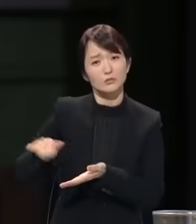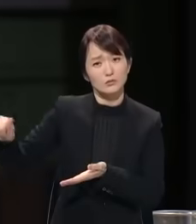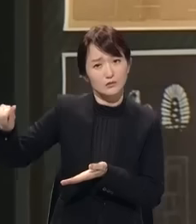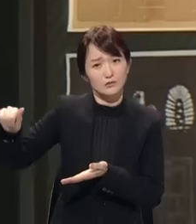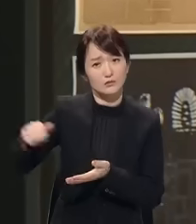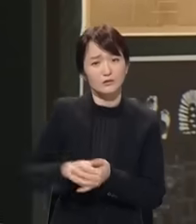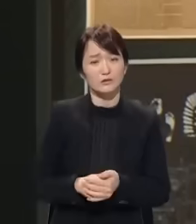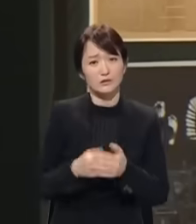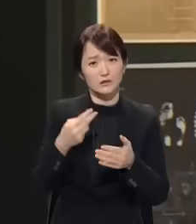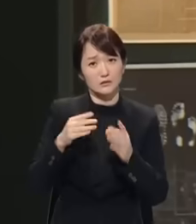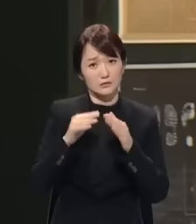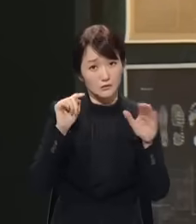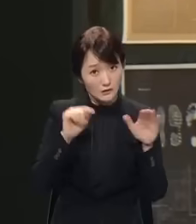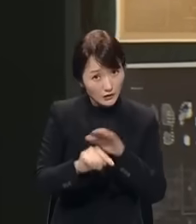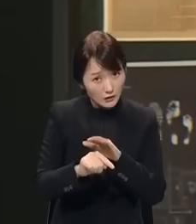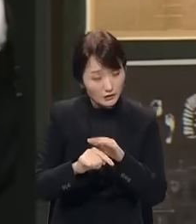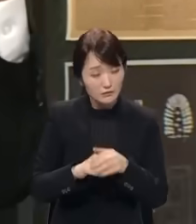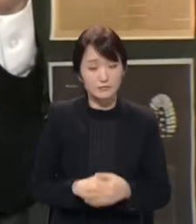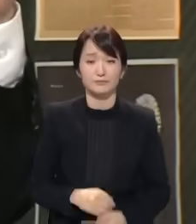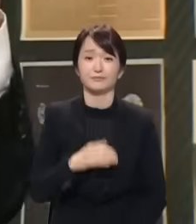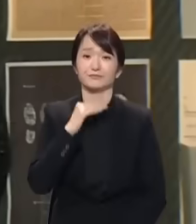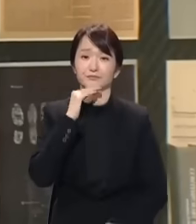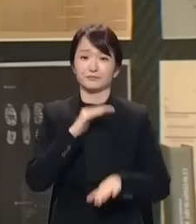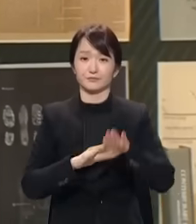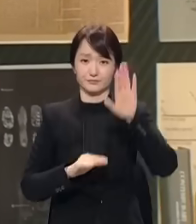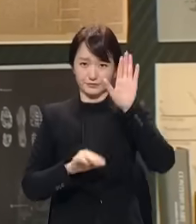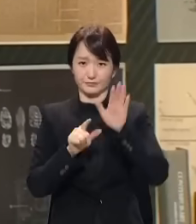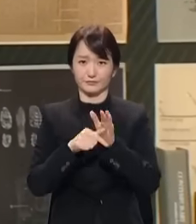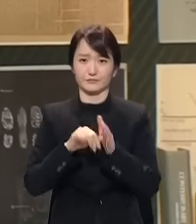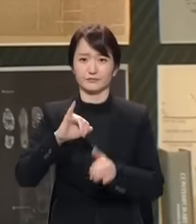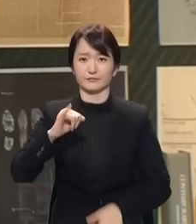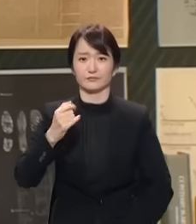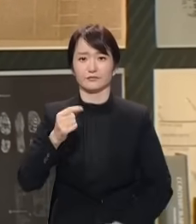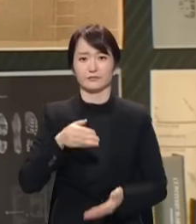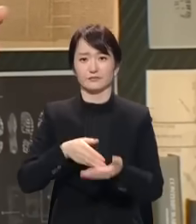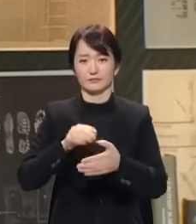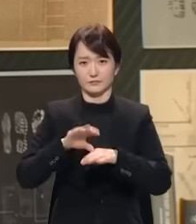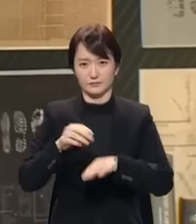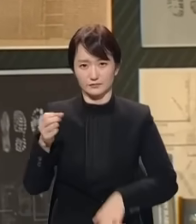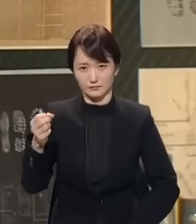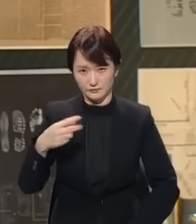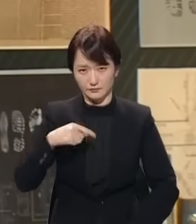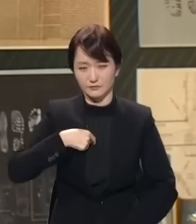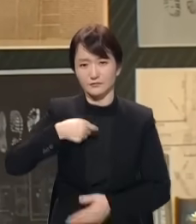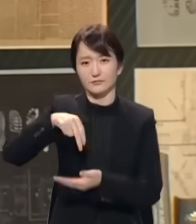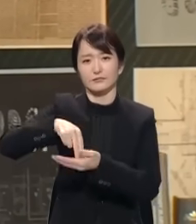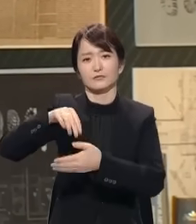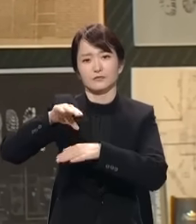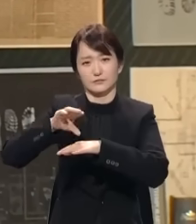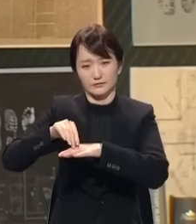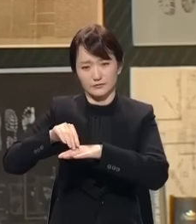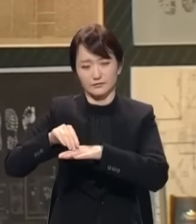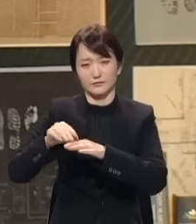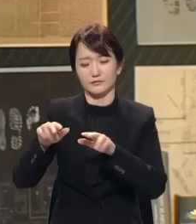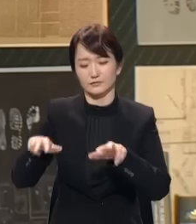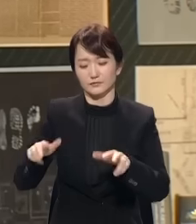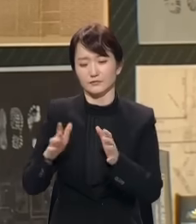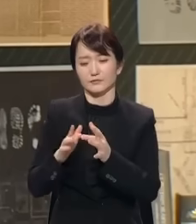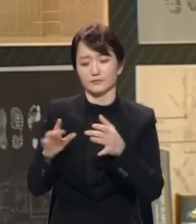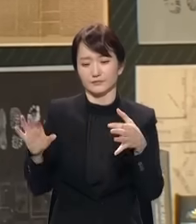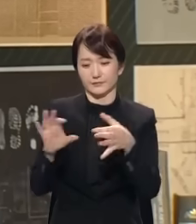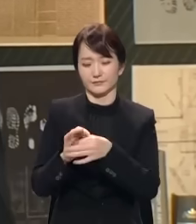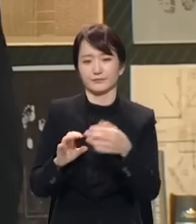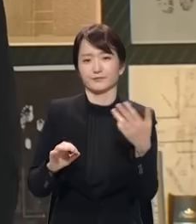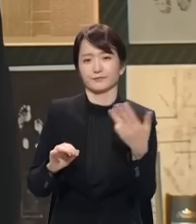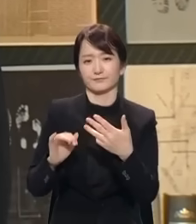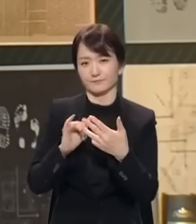그렇군요. 자, 기다리고 기다리셨던 부천 핸즈업타임 유튜브 JTBC 뉴스 채널과 사건 반장 독립 채널에서 8천여 분의 가족 여러분